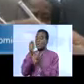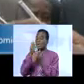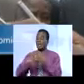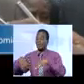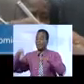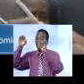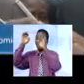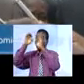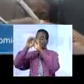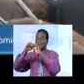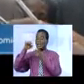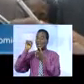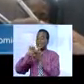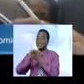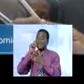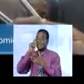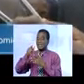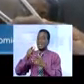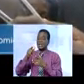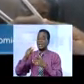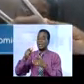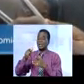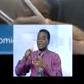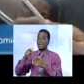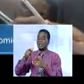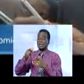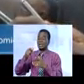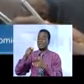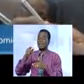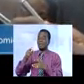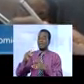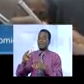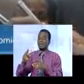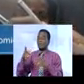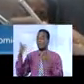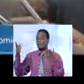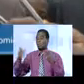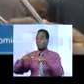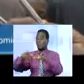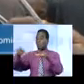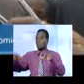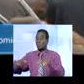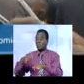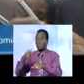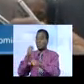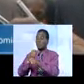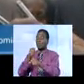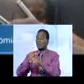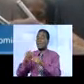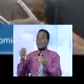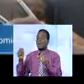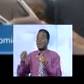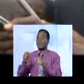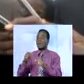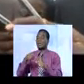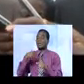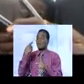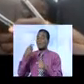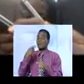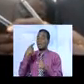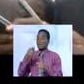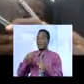d'eau, c'est le chantier que l'on vient de visiter avec le Premier ministre, qui permet à